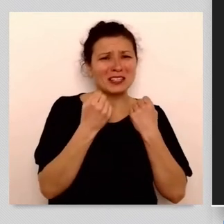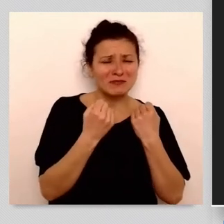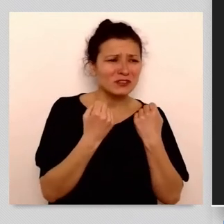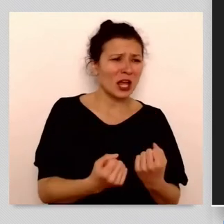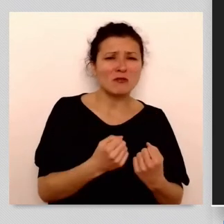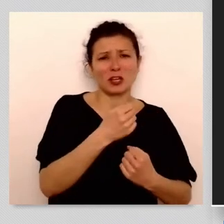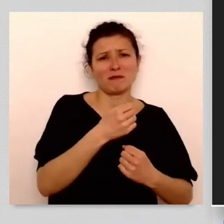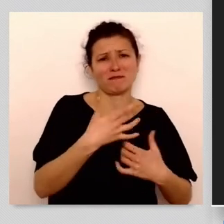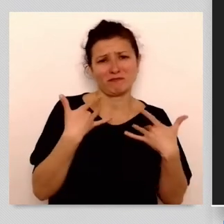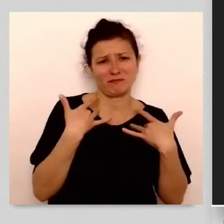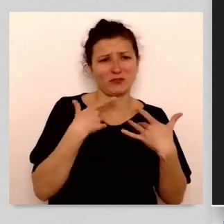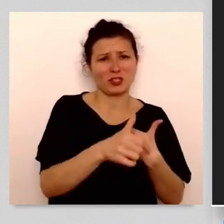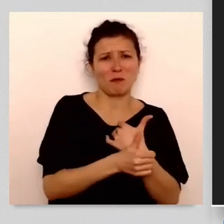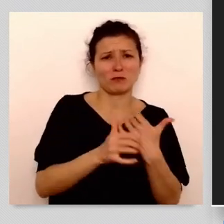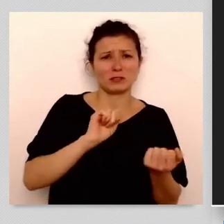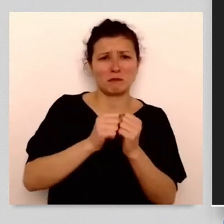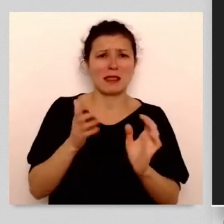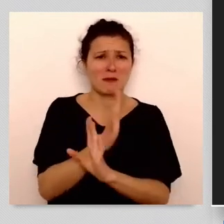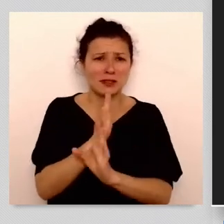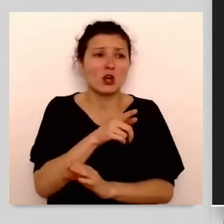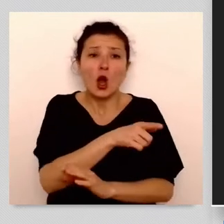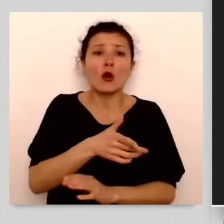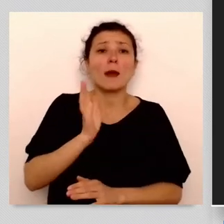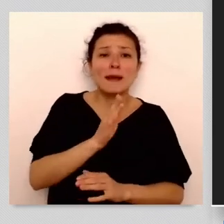negowały konieczność zmian klimatycznych.